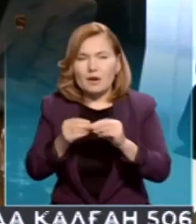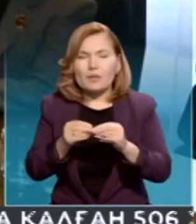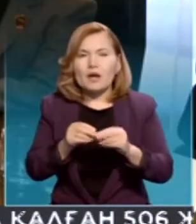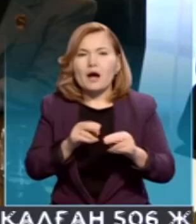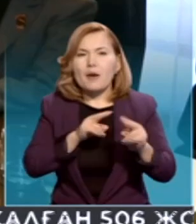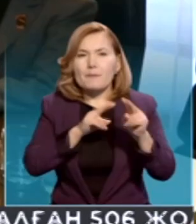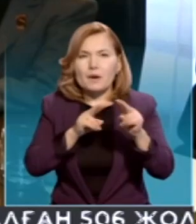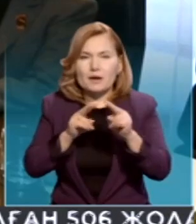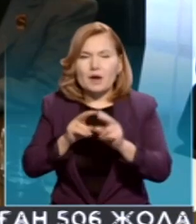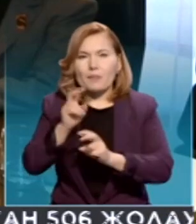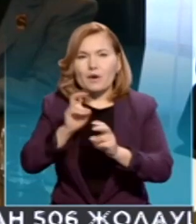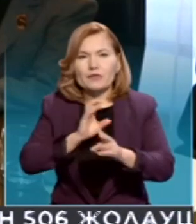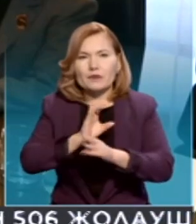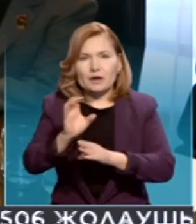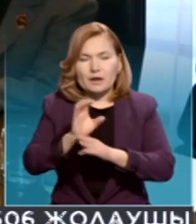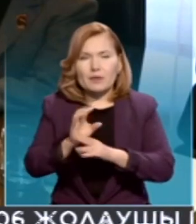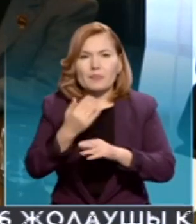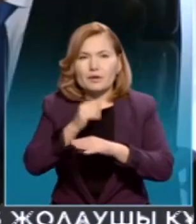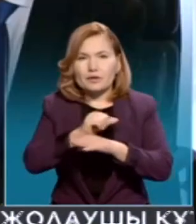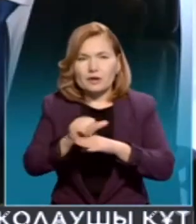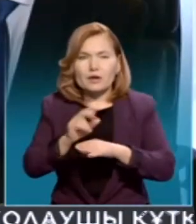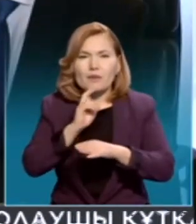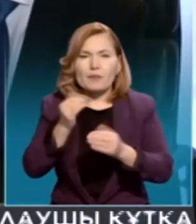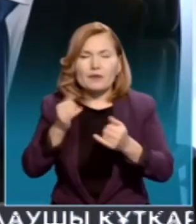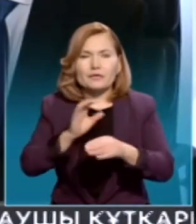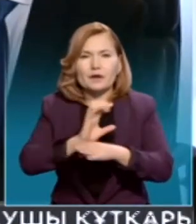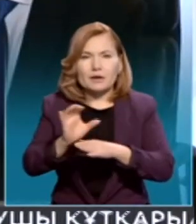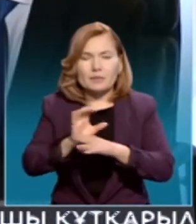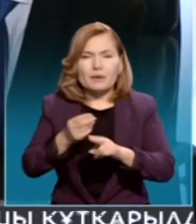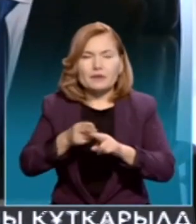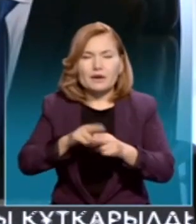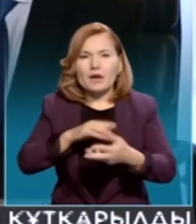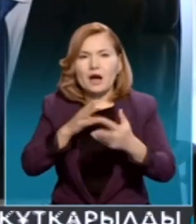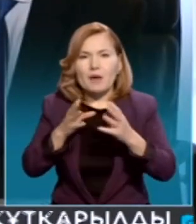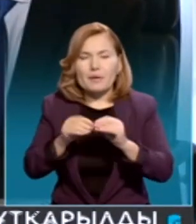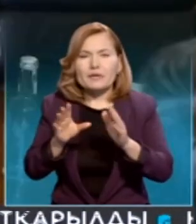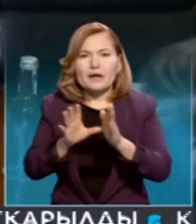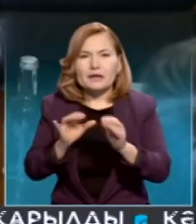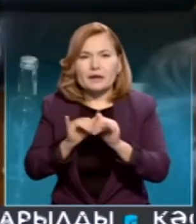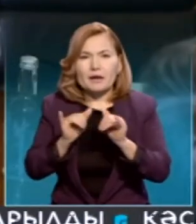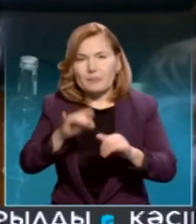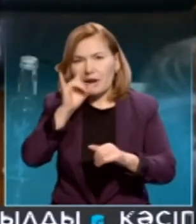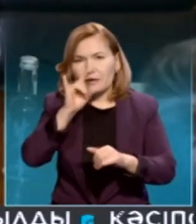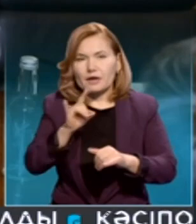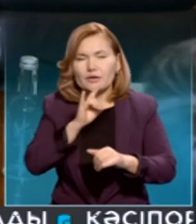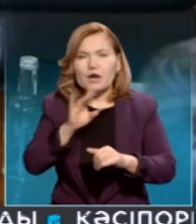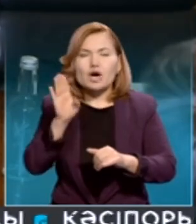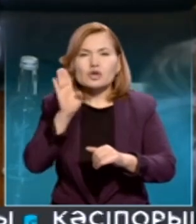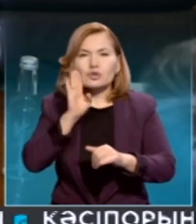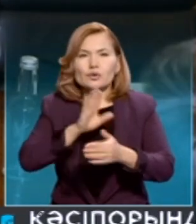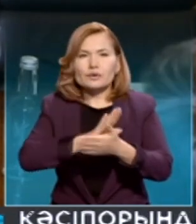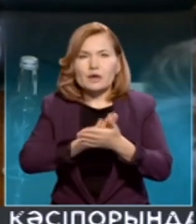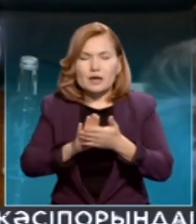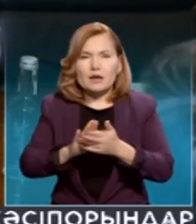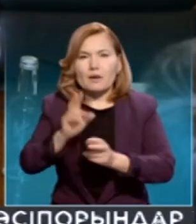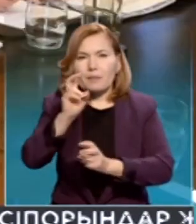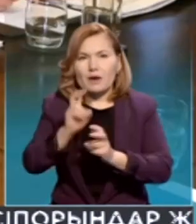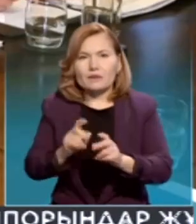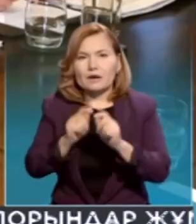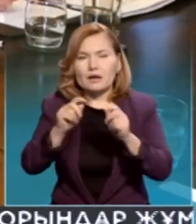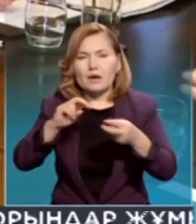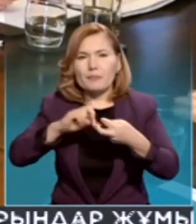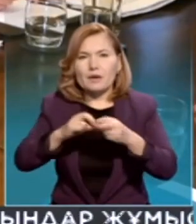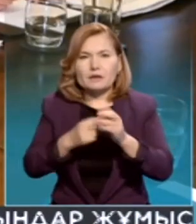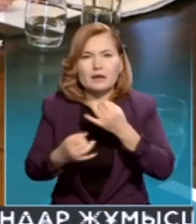барлау және өндіру, мұнай экспортын әртараптандыру, жасыл энергетиканы дамыту, Қазақстанда су тазарту нысаны нысандарын салу мәселелерін